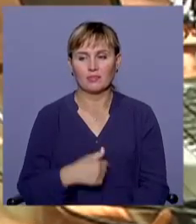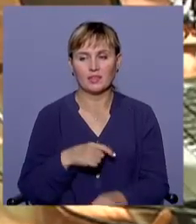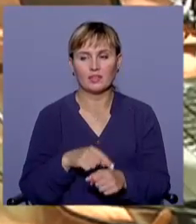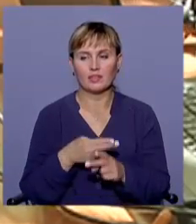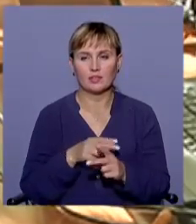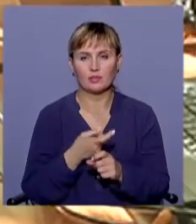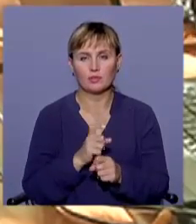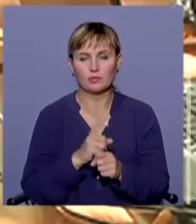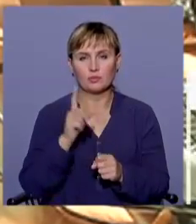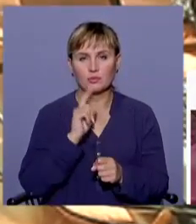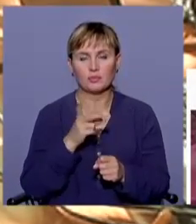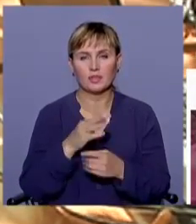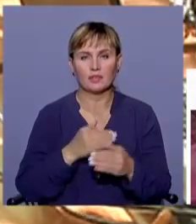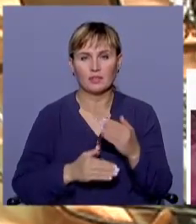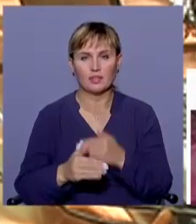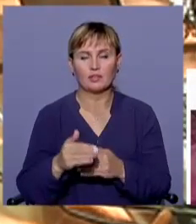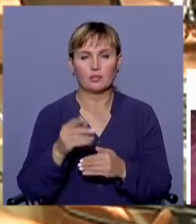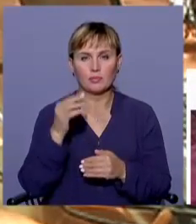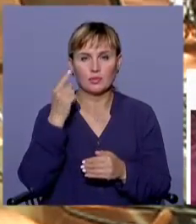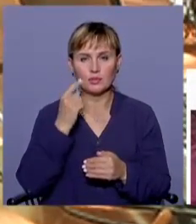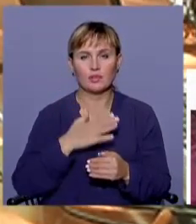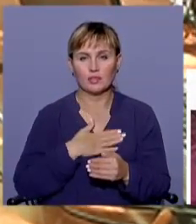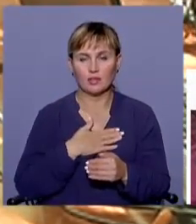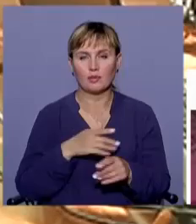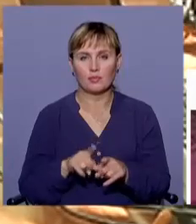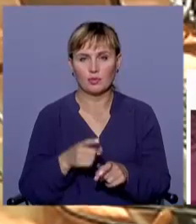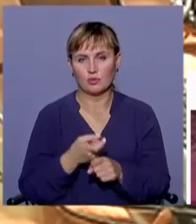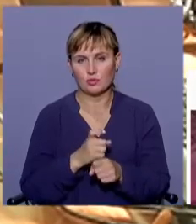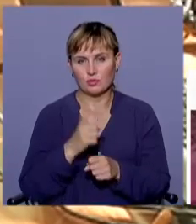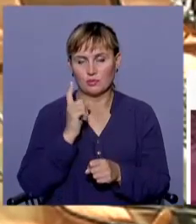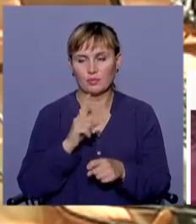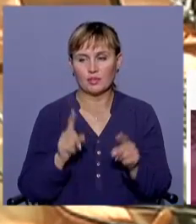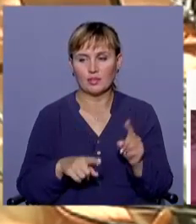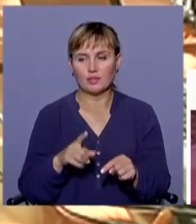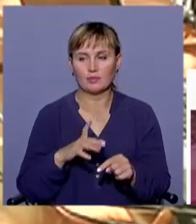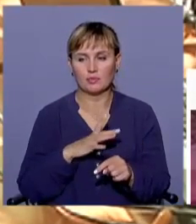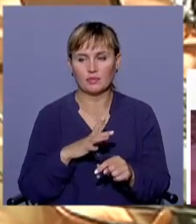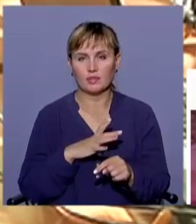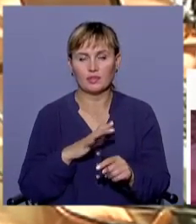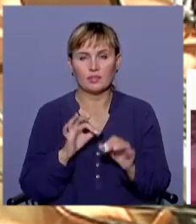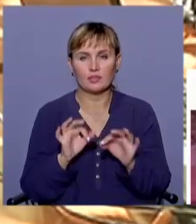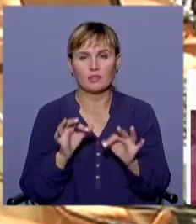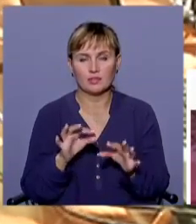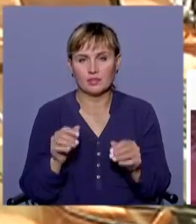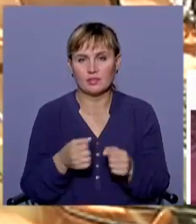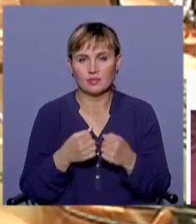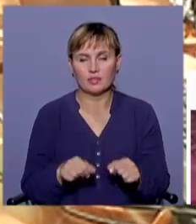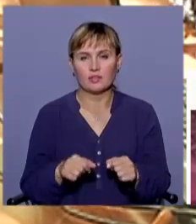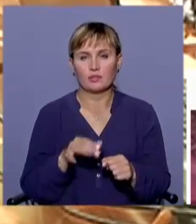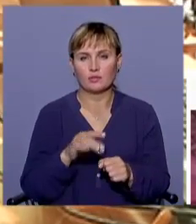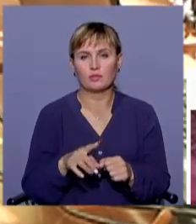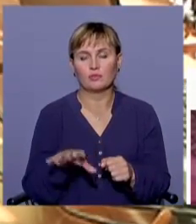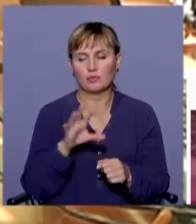для инвалидов по слуху. Нам также удобно. Иногда бывает, что вот не объяснишь ему доходчиво, а тут он